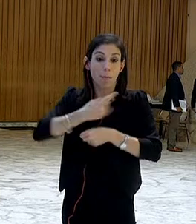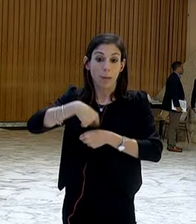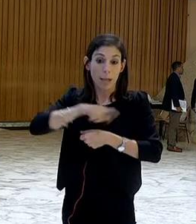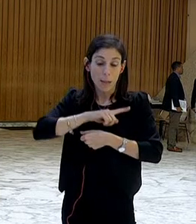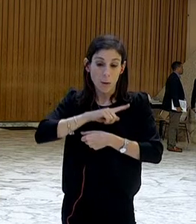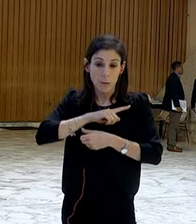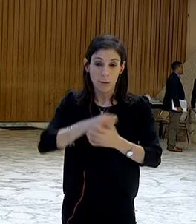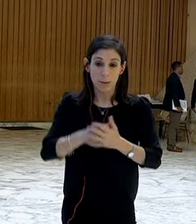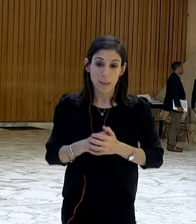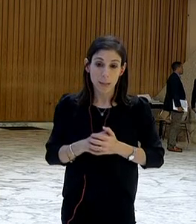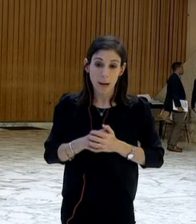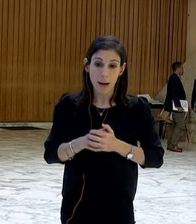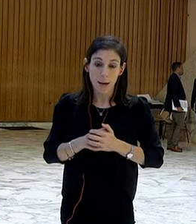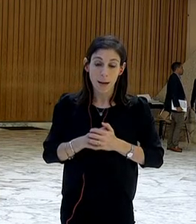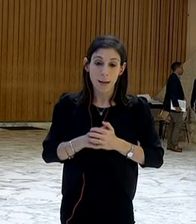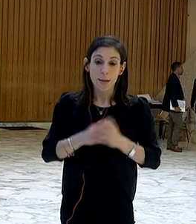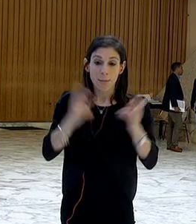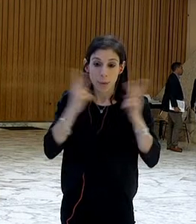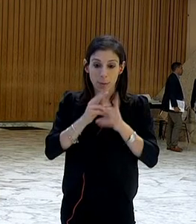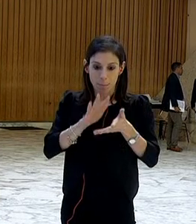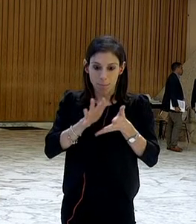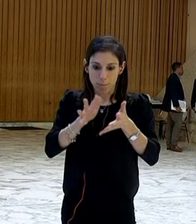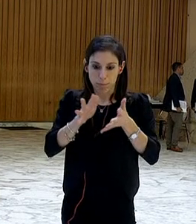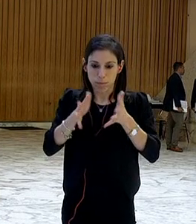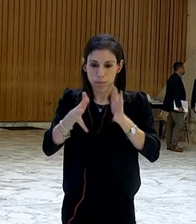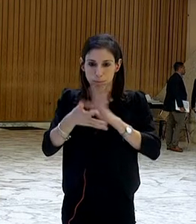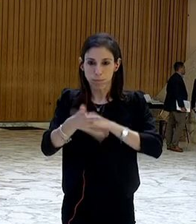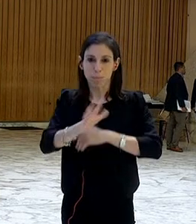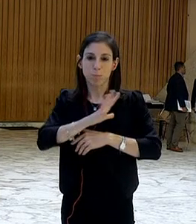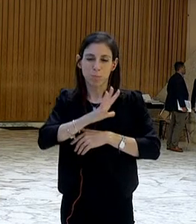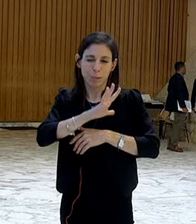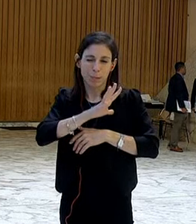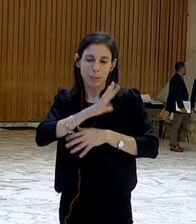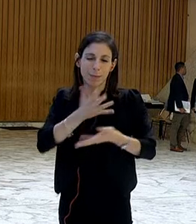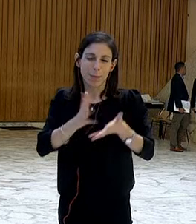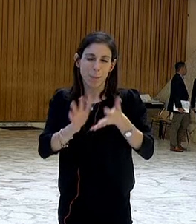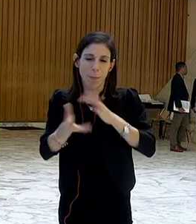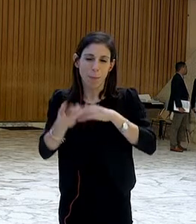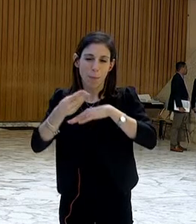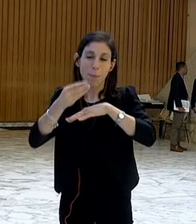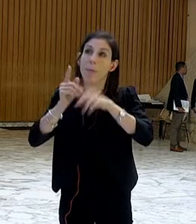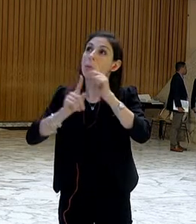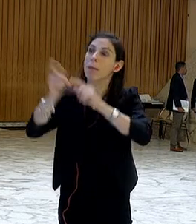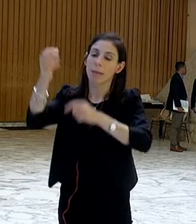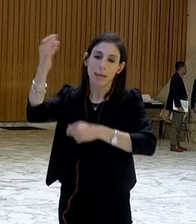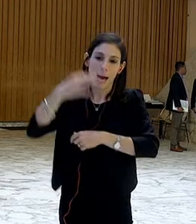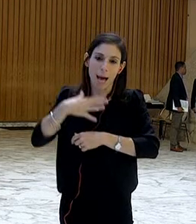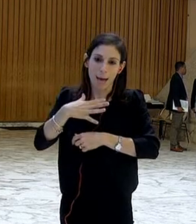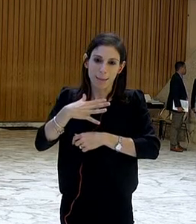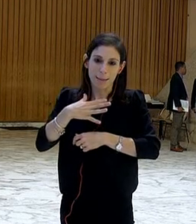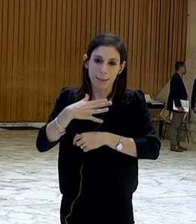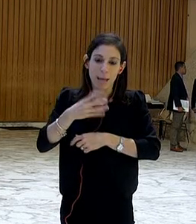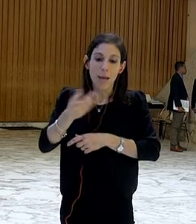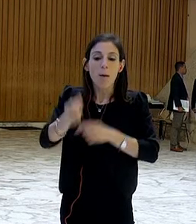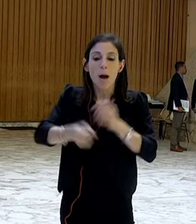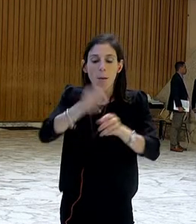s'enrichir davantage des grâces dans l'apostolat vécu au sein de l'Église. D'un autre